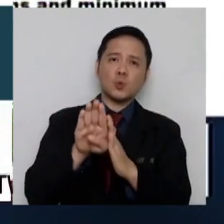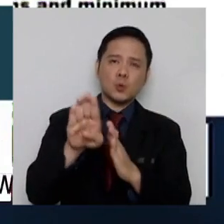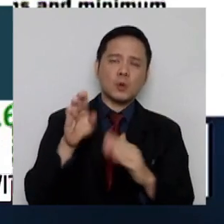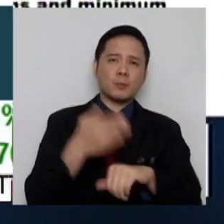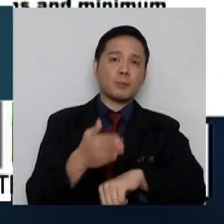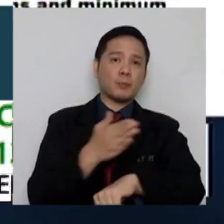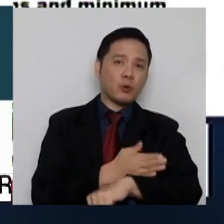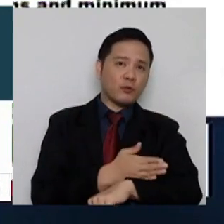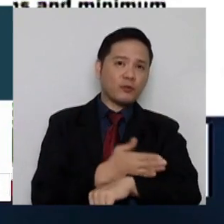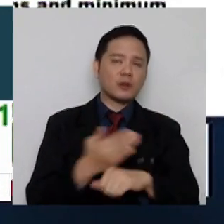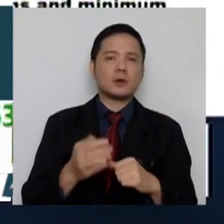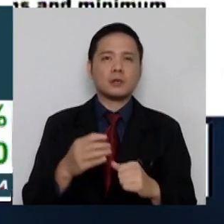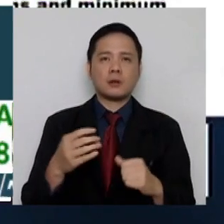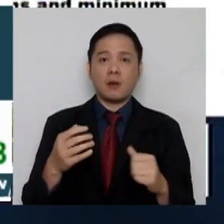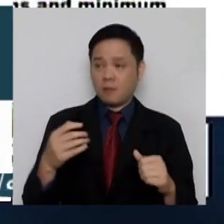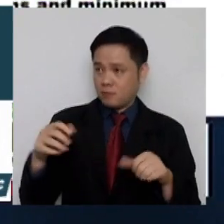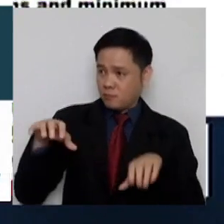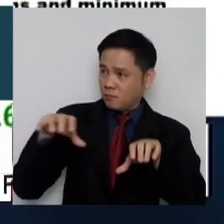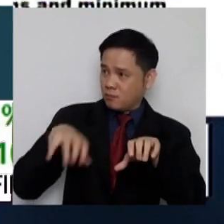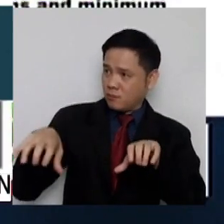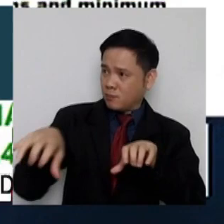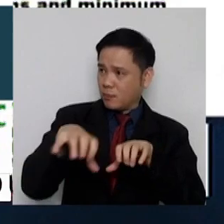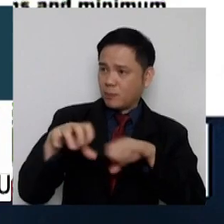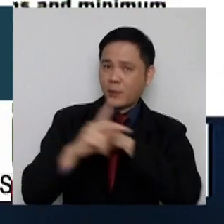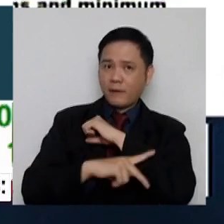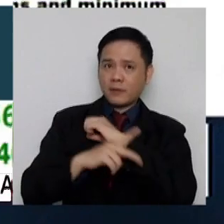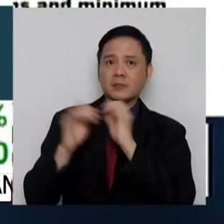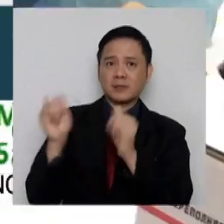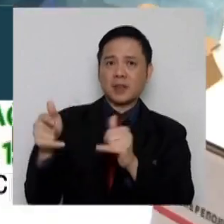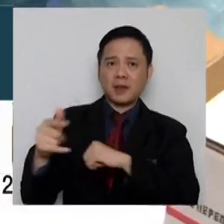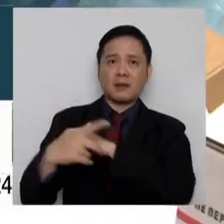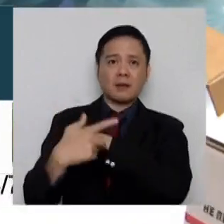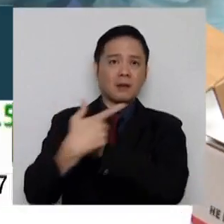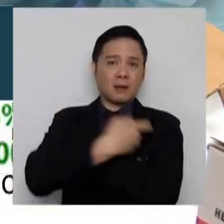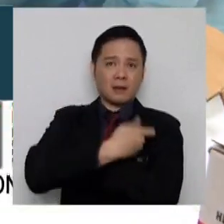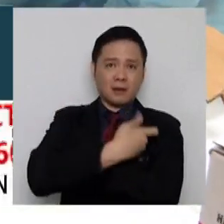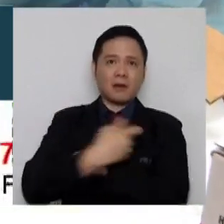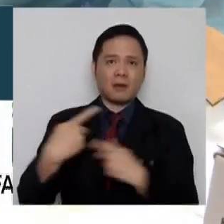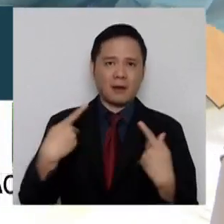sa probinsya, nagbabakunan naman tayo rito.